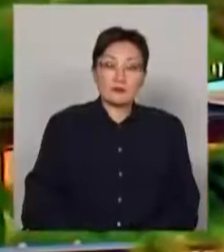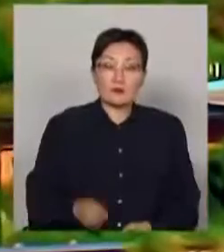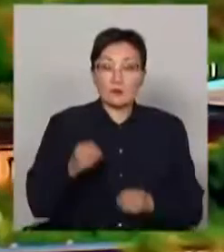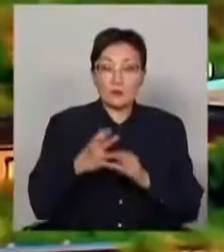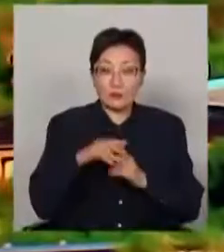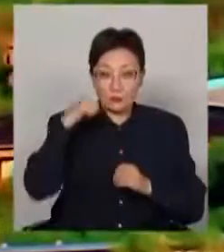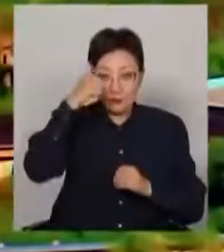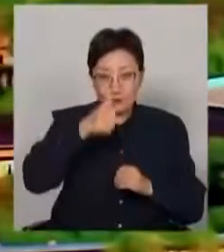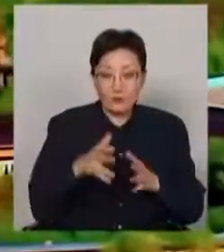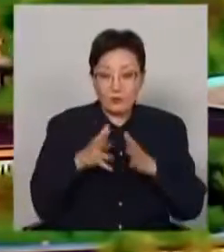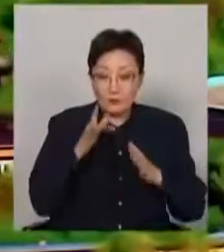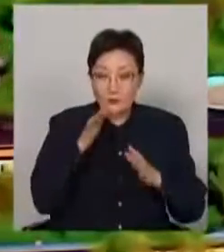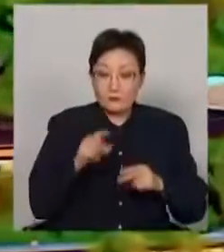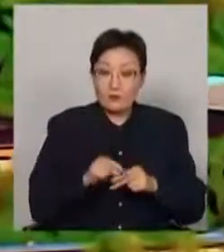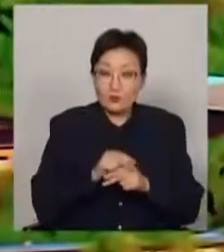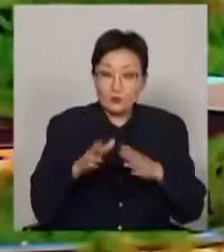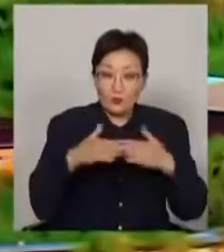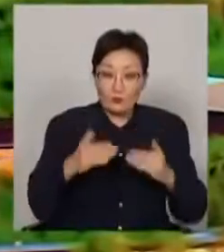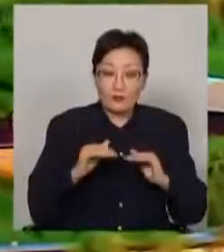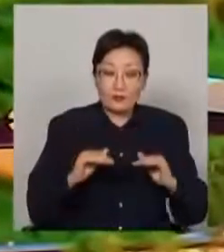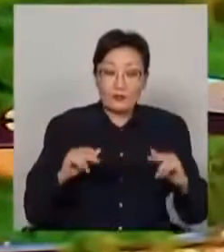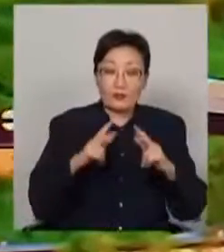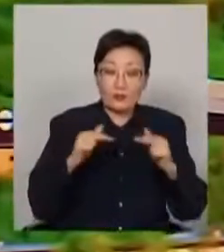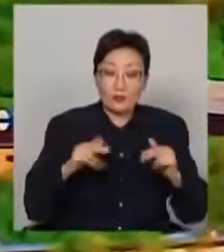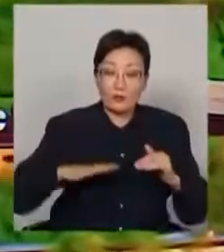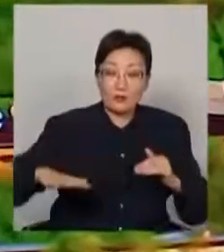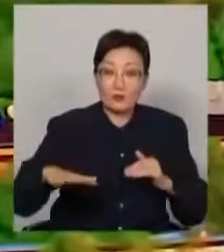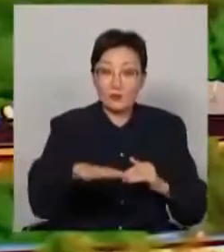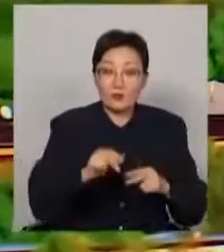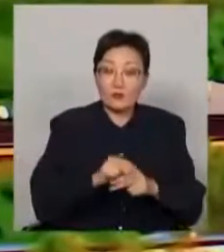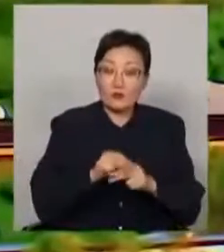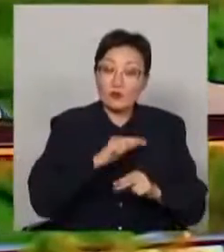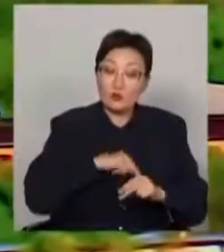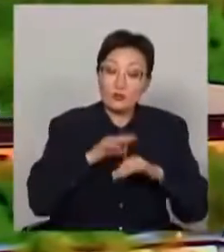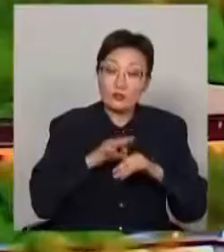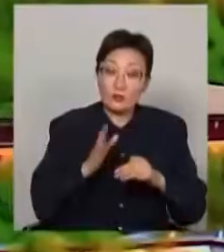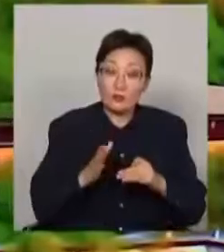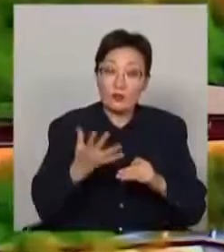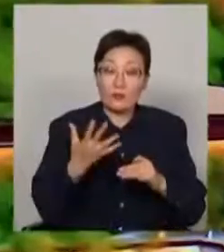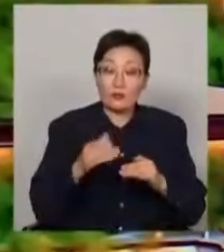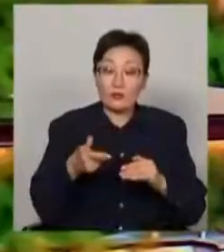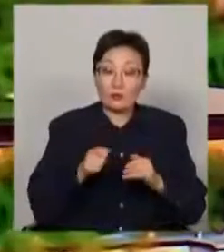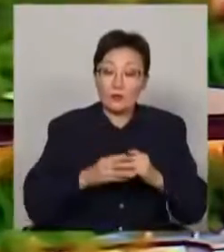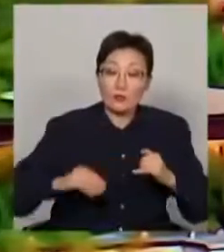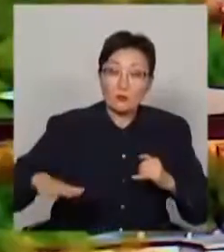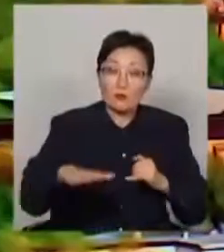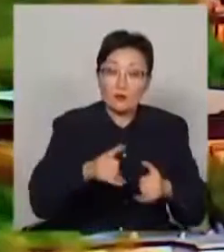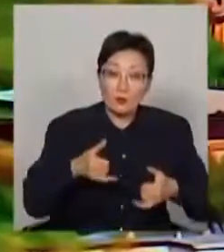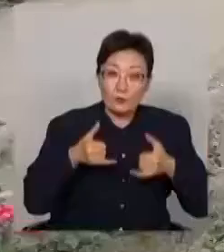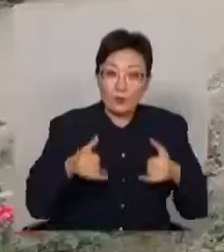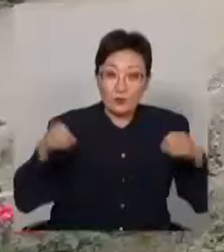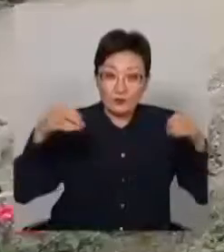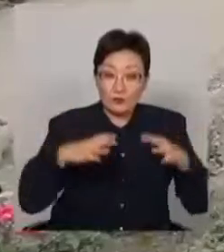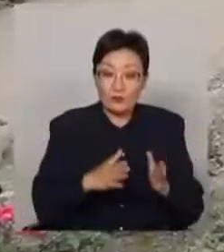15 жылдан астам уақыт бойы жөндеу көрмеген оқушылар сарайының алаңында реконструкция жүргізіледі. 5 гектар аумақтың суару және